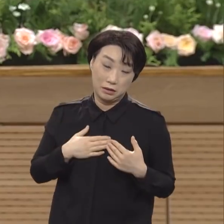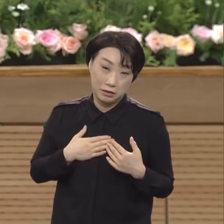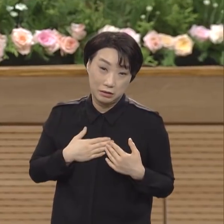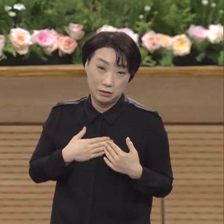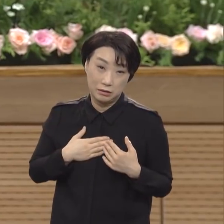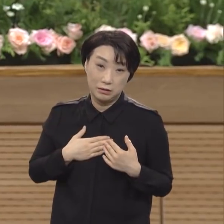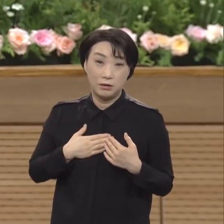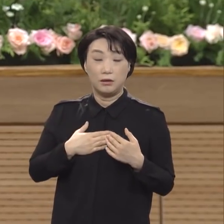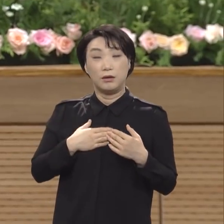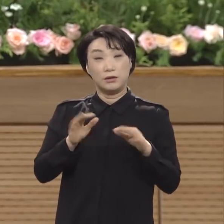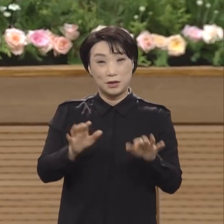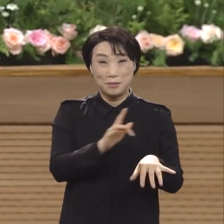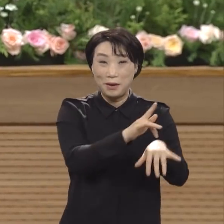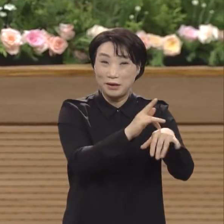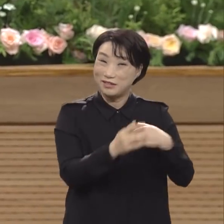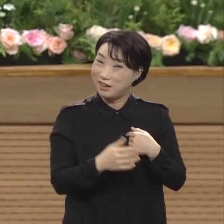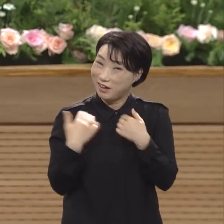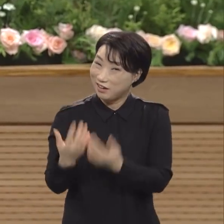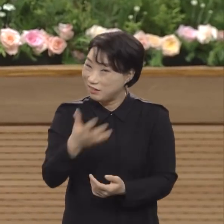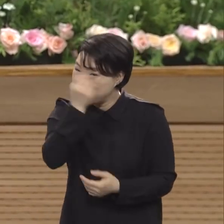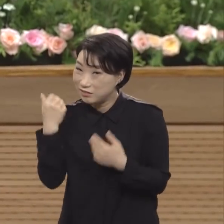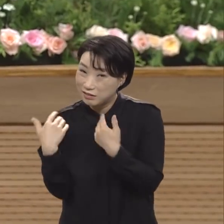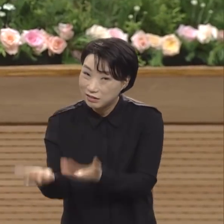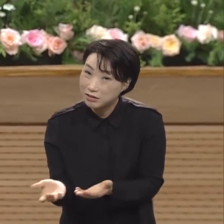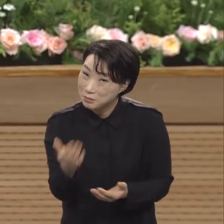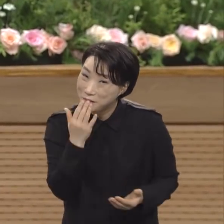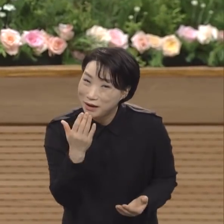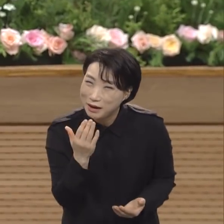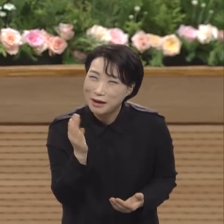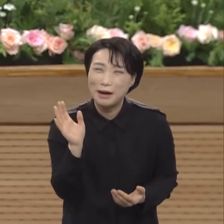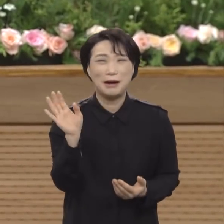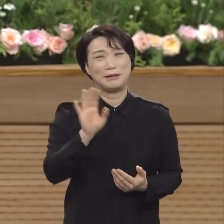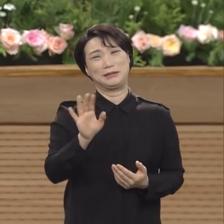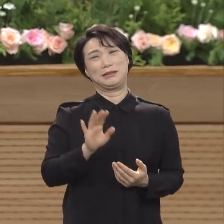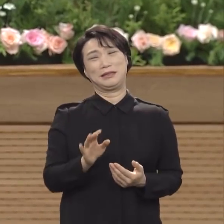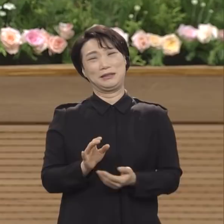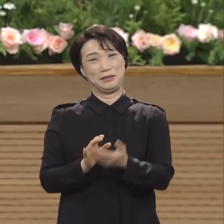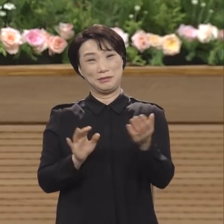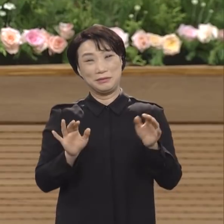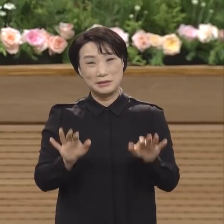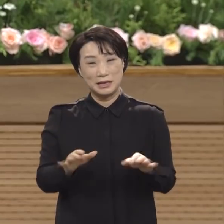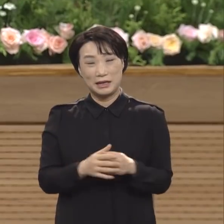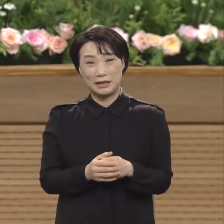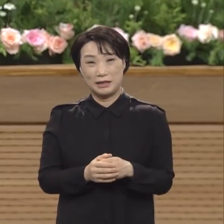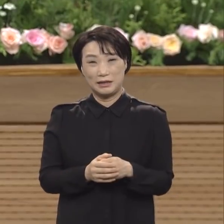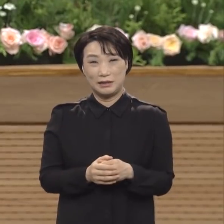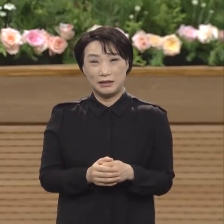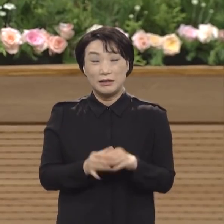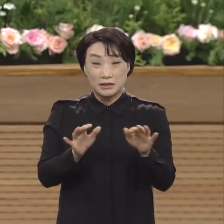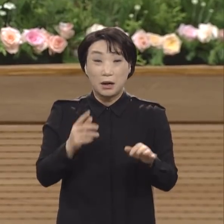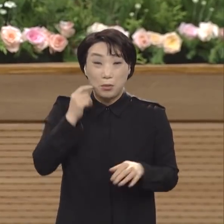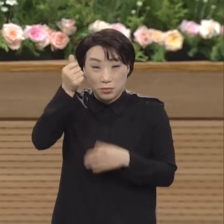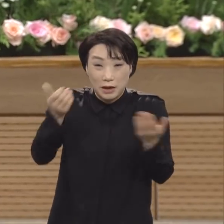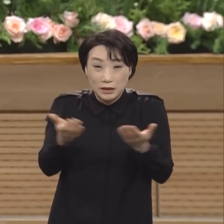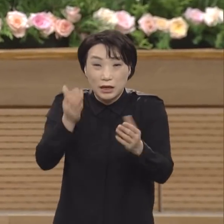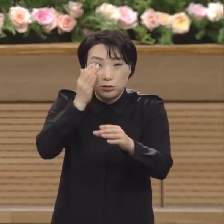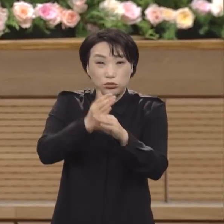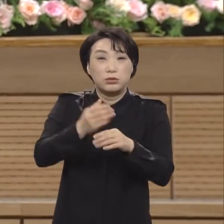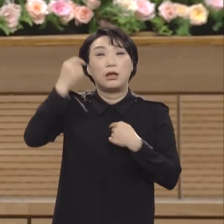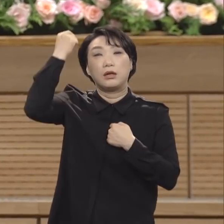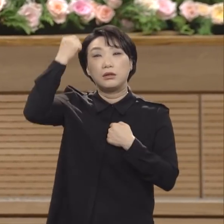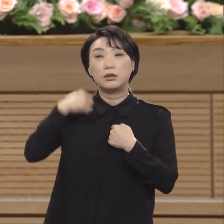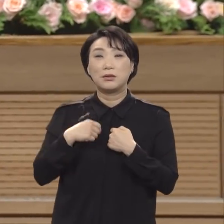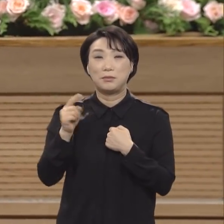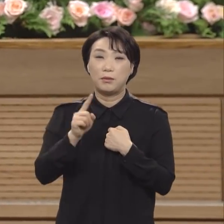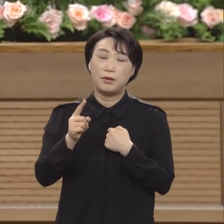그러니 마귀가 가만 놔두겠어요? 예. 그게 다시 말해서 목회가면서 느끼는 게